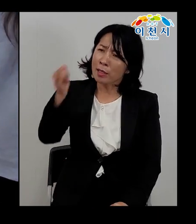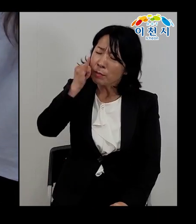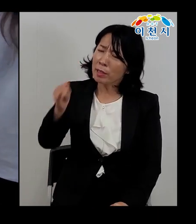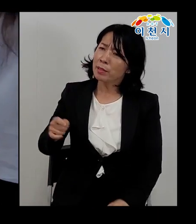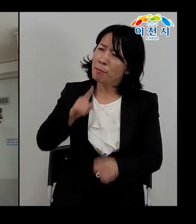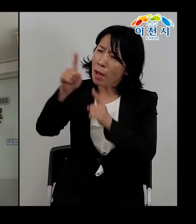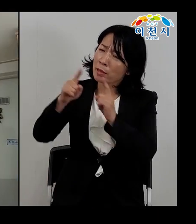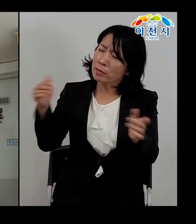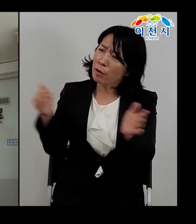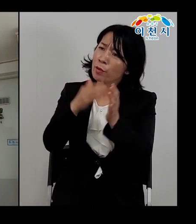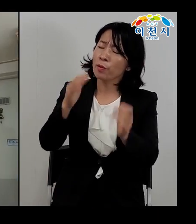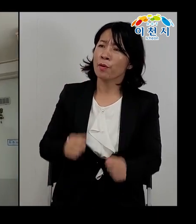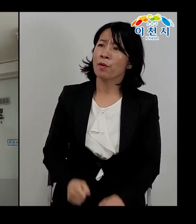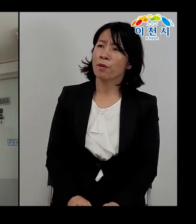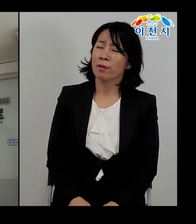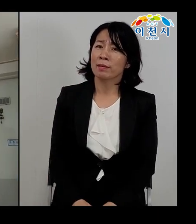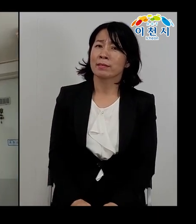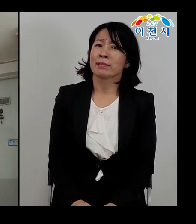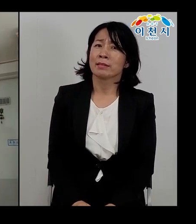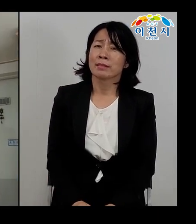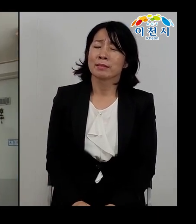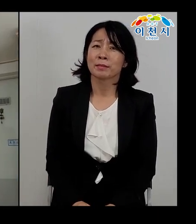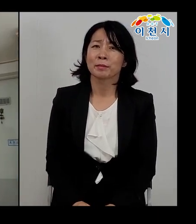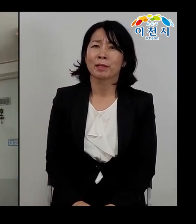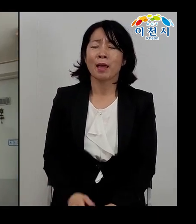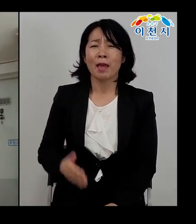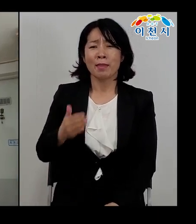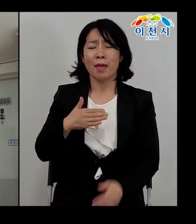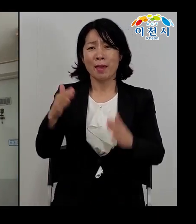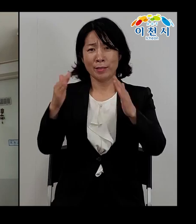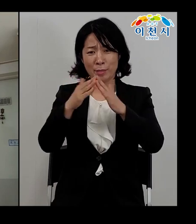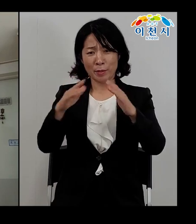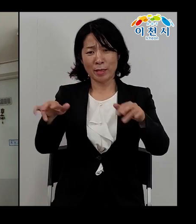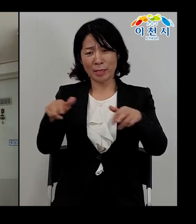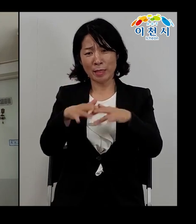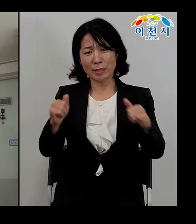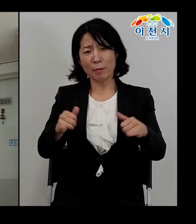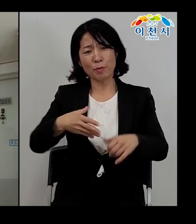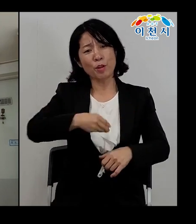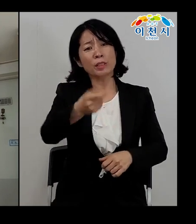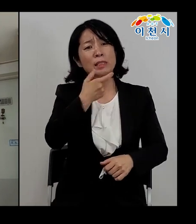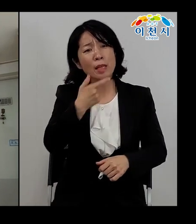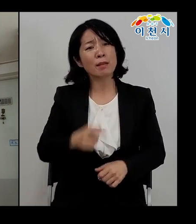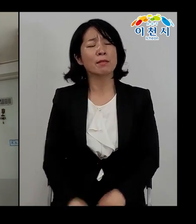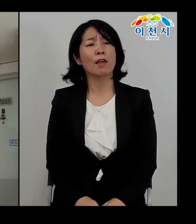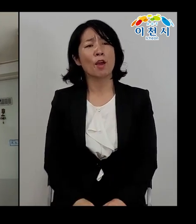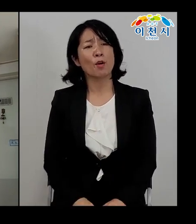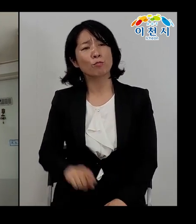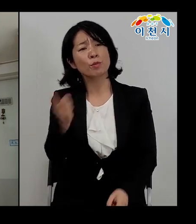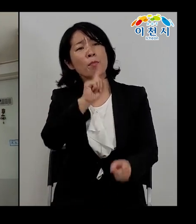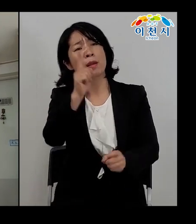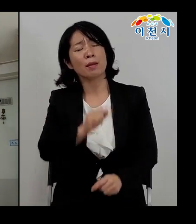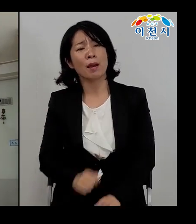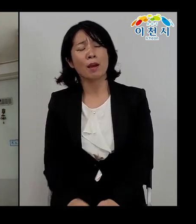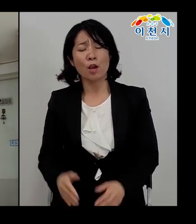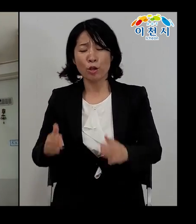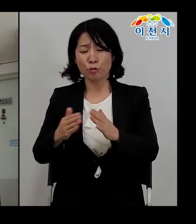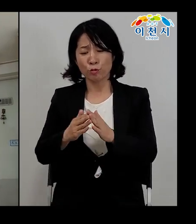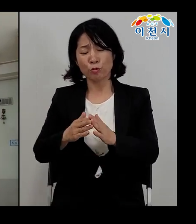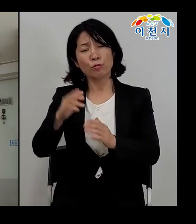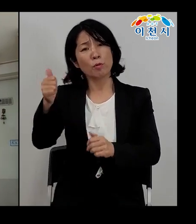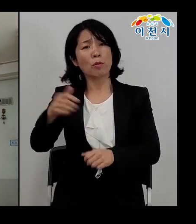다 했어요? 뭘 다 해. 아니 내 집에 장애자를 안 받겠다는데 사과하시라고요. 주인인 내가